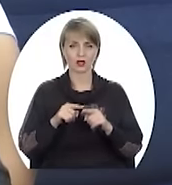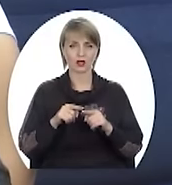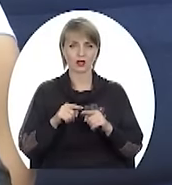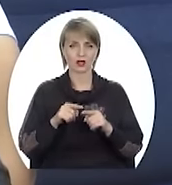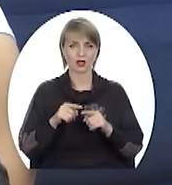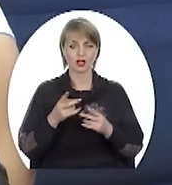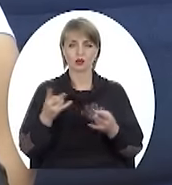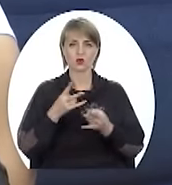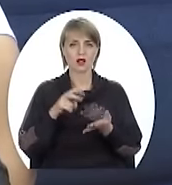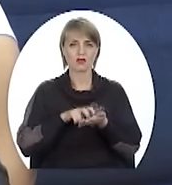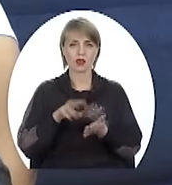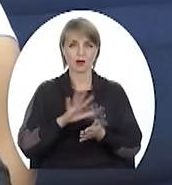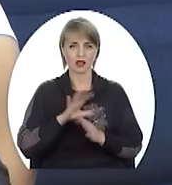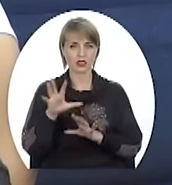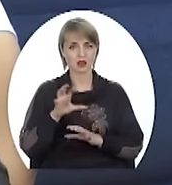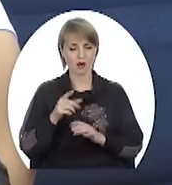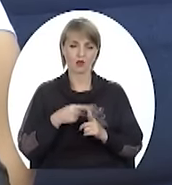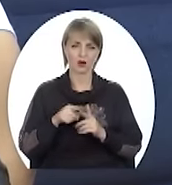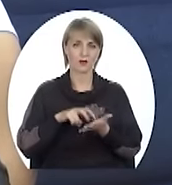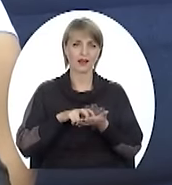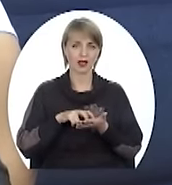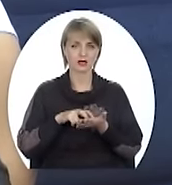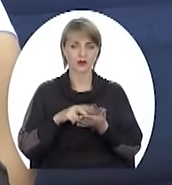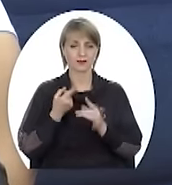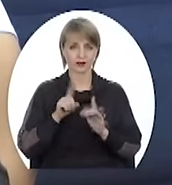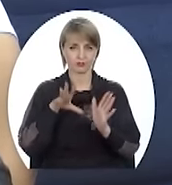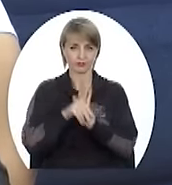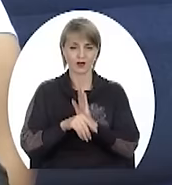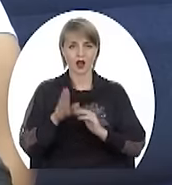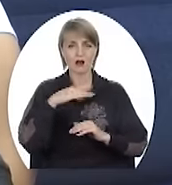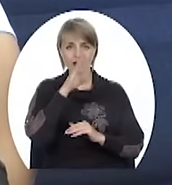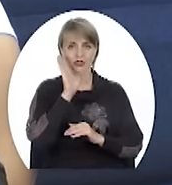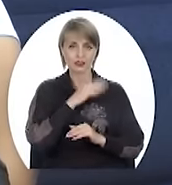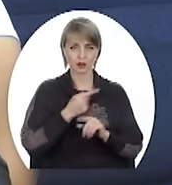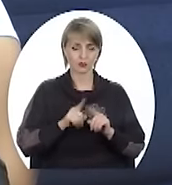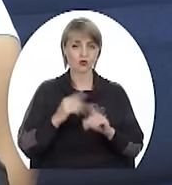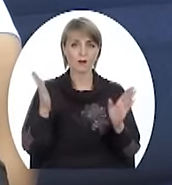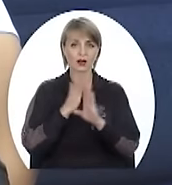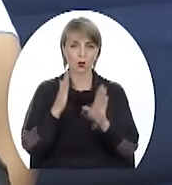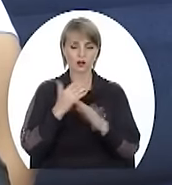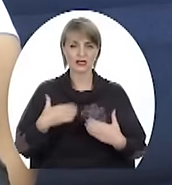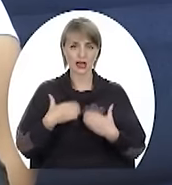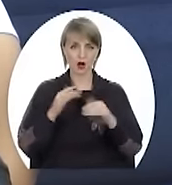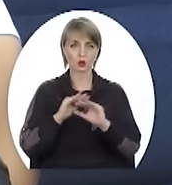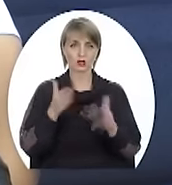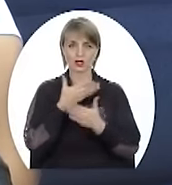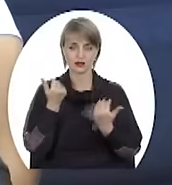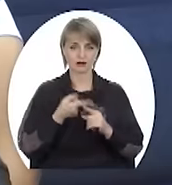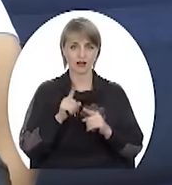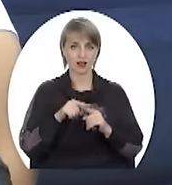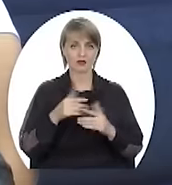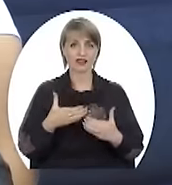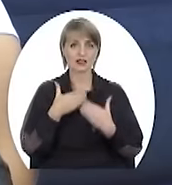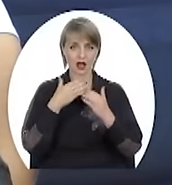не бояться собаку или бояться собаку, закладываются родителями, потому что природного страха у детей нет. Это страх заложен